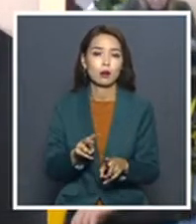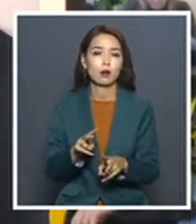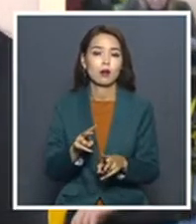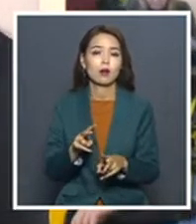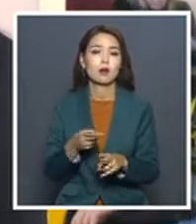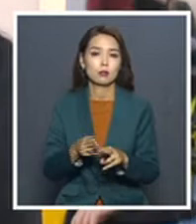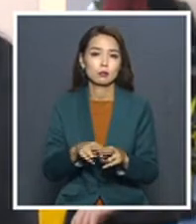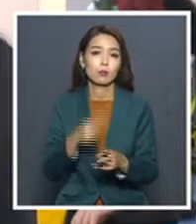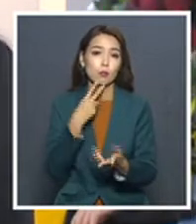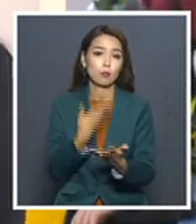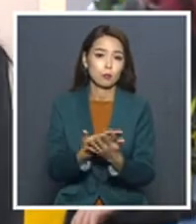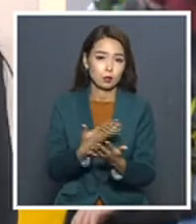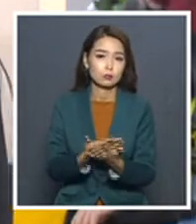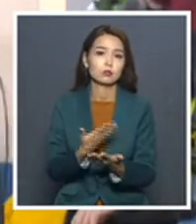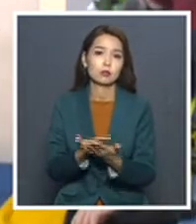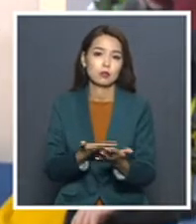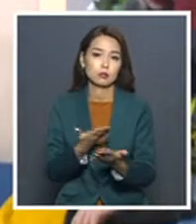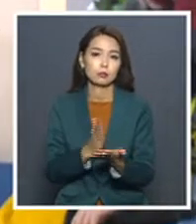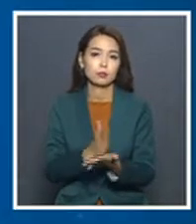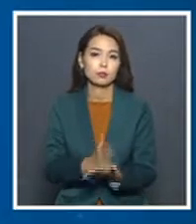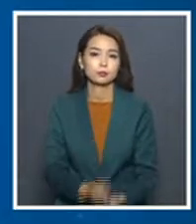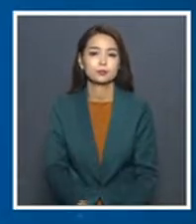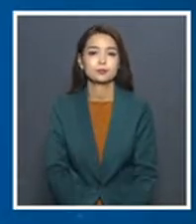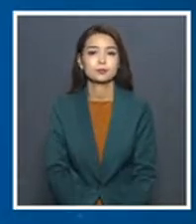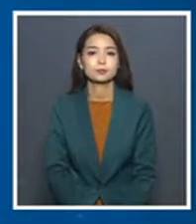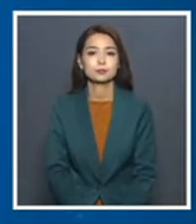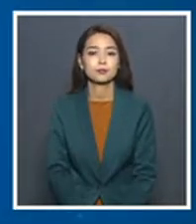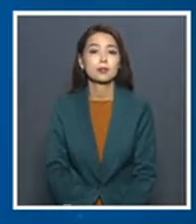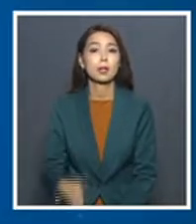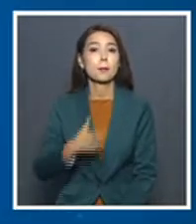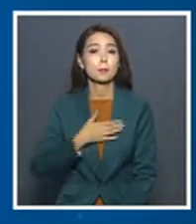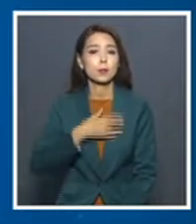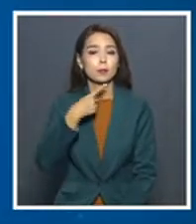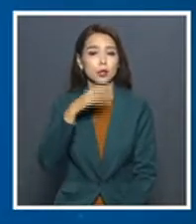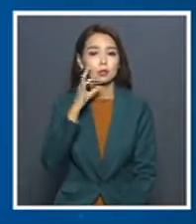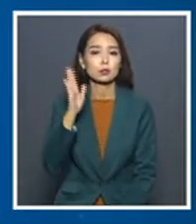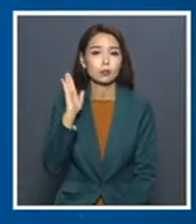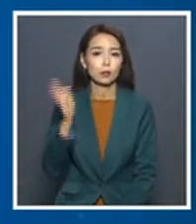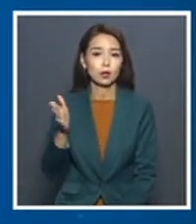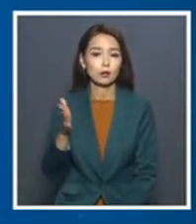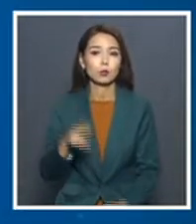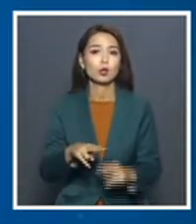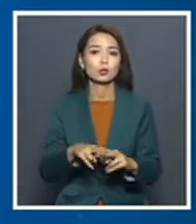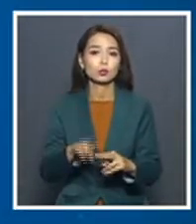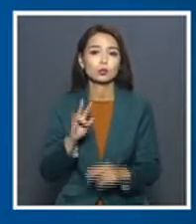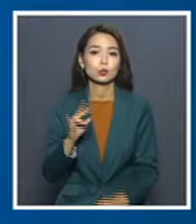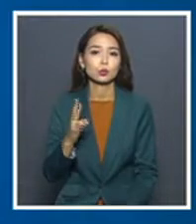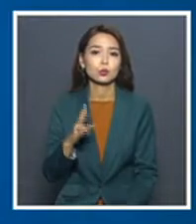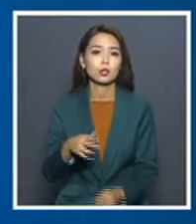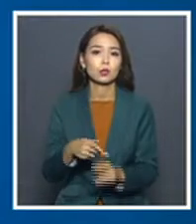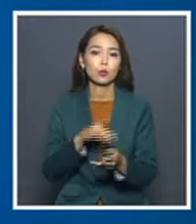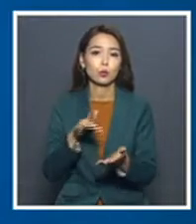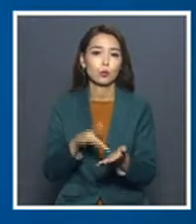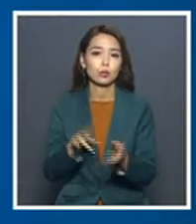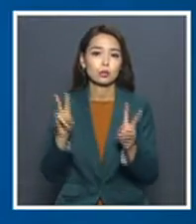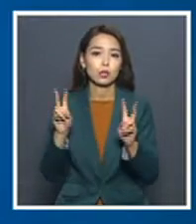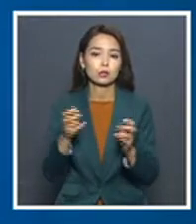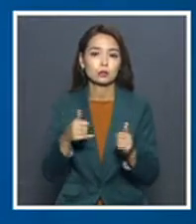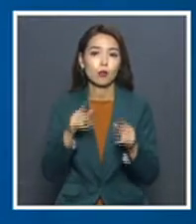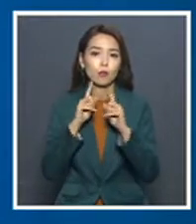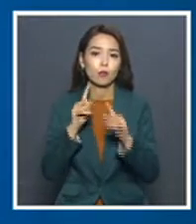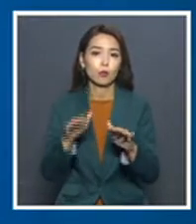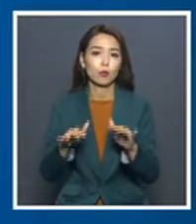көрсетіп түсіндіріп жатыр. Мен полиция боламын. Нұрсултанда осындай атаумен ауқымды форум